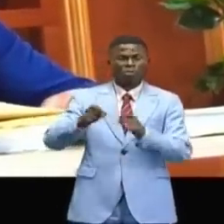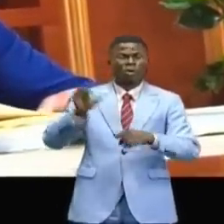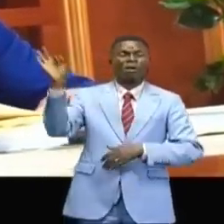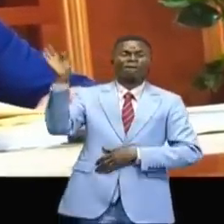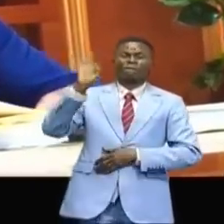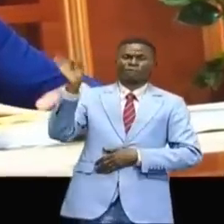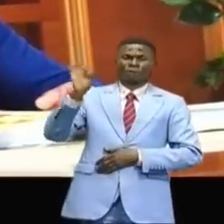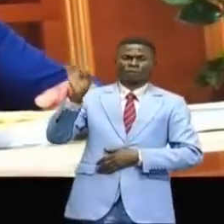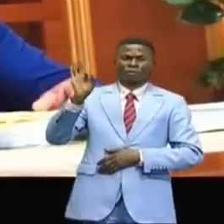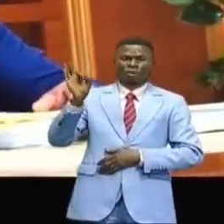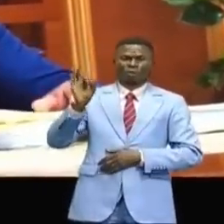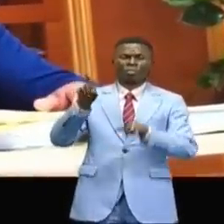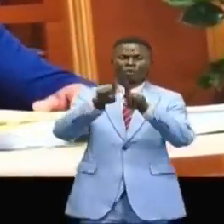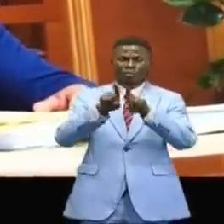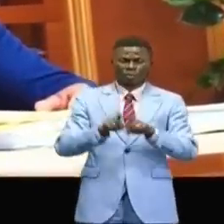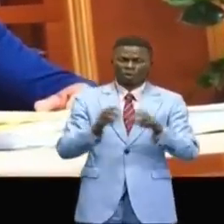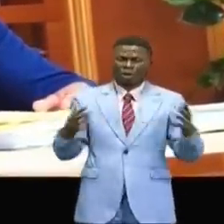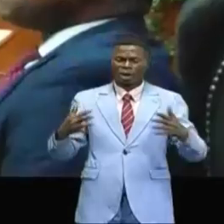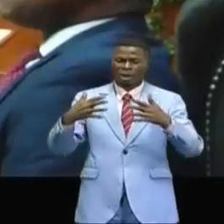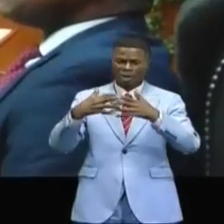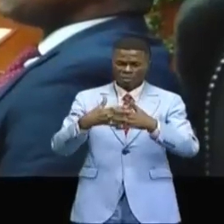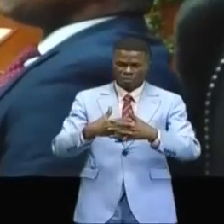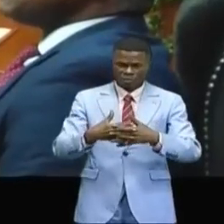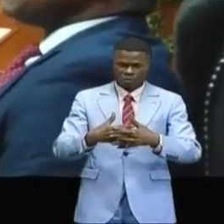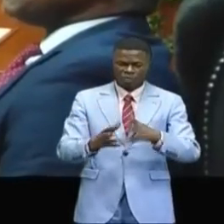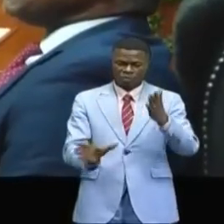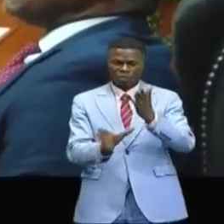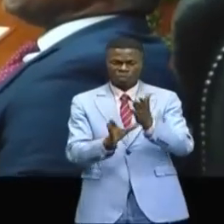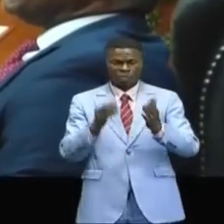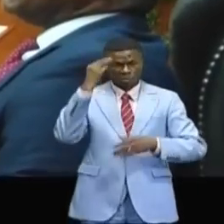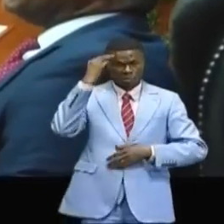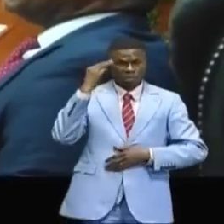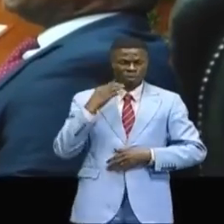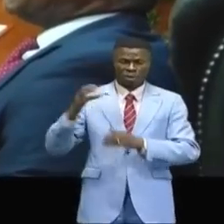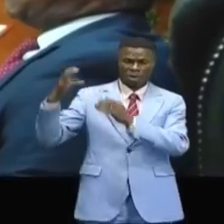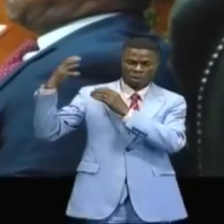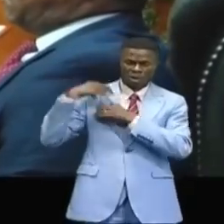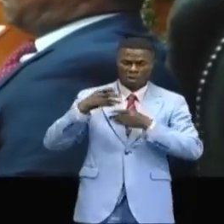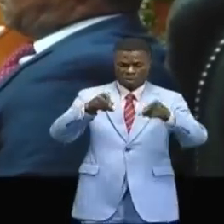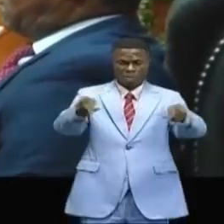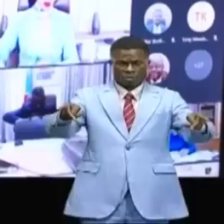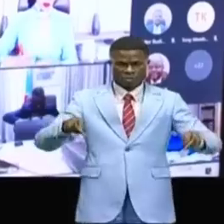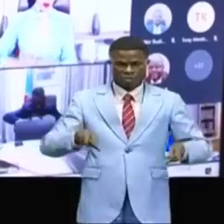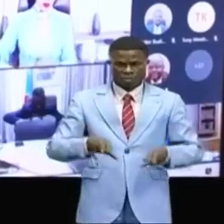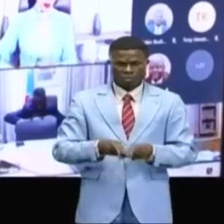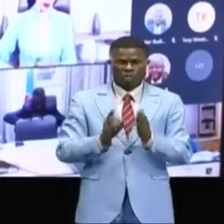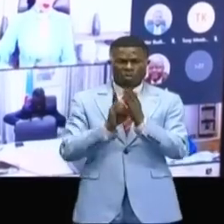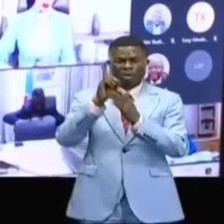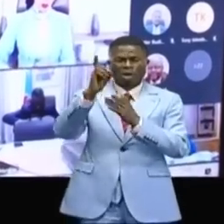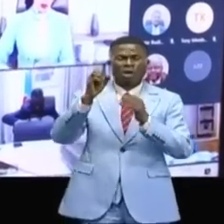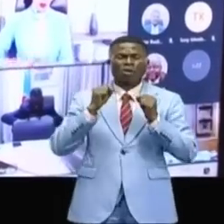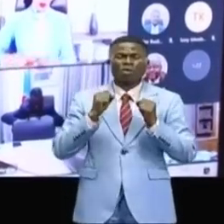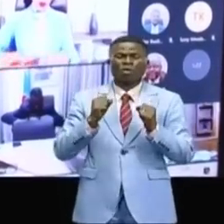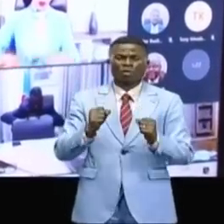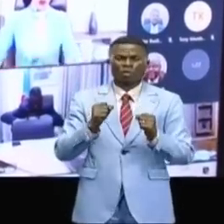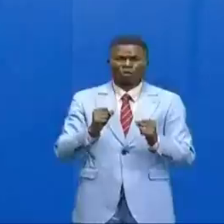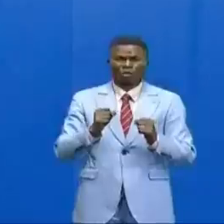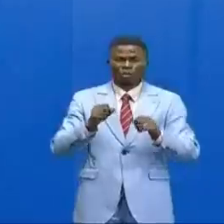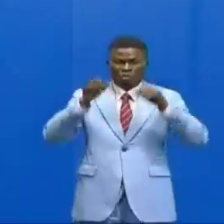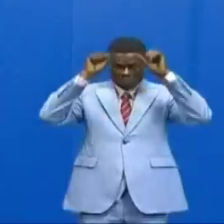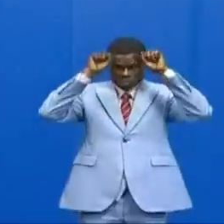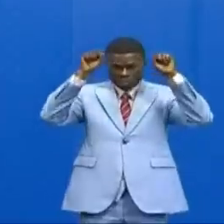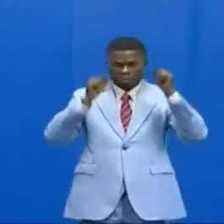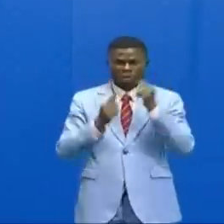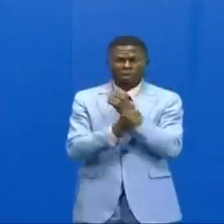forestière, et ce, en harmonie avec la vice-première ministre en charge de l'environnement et développement durable. Le président de